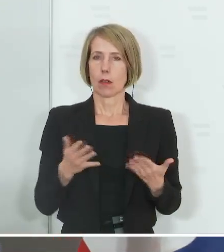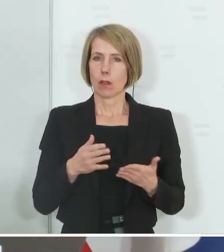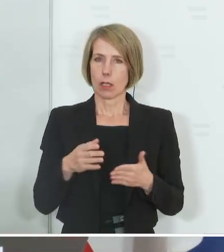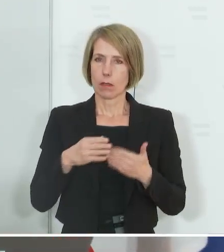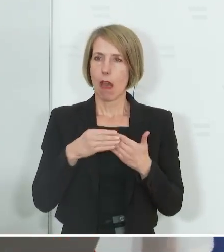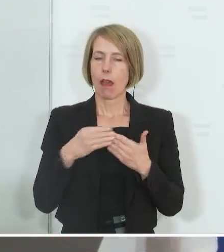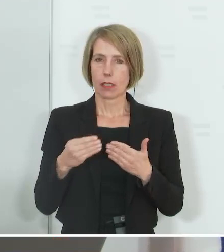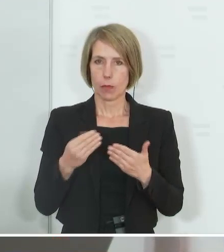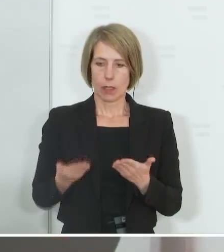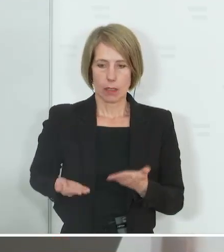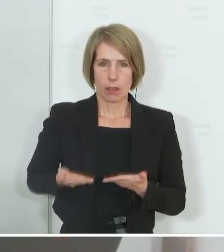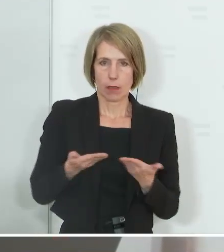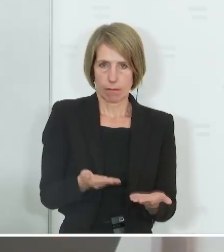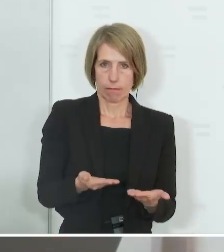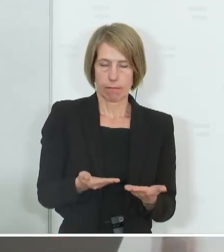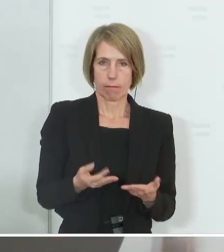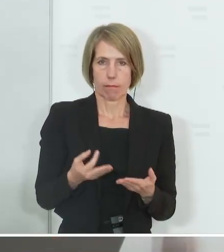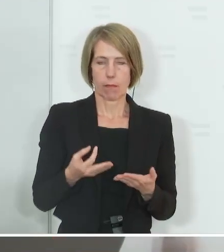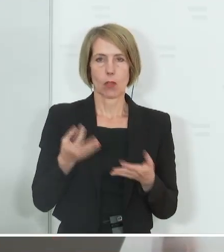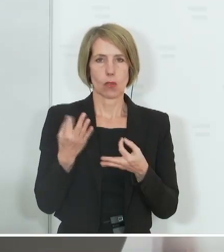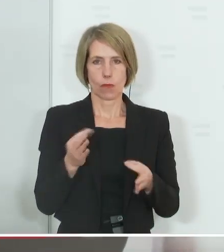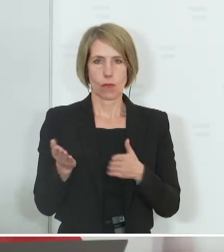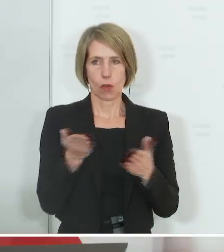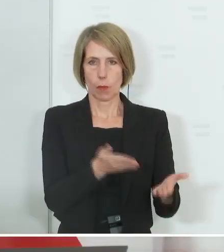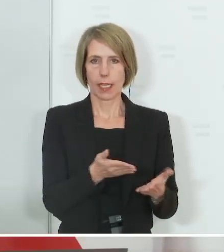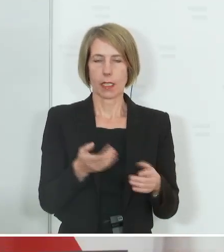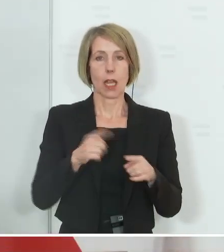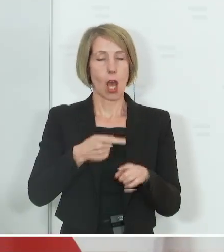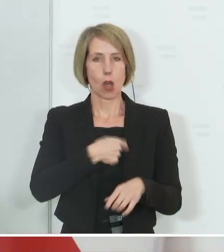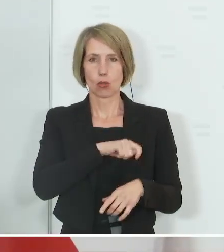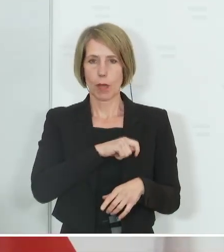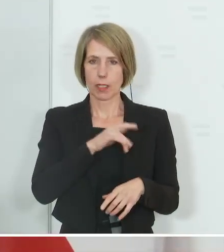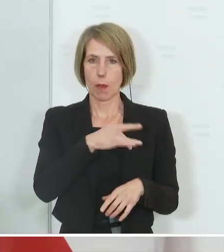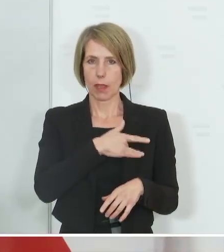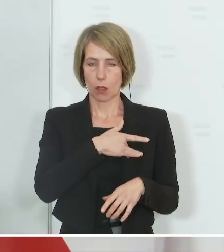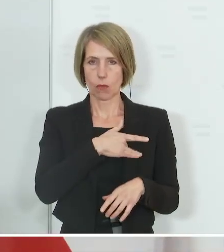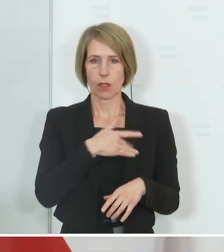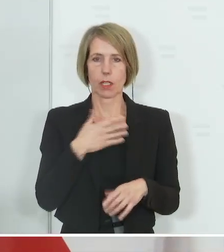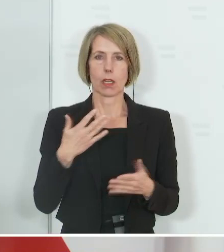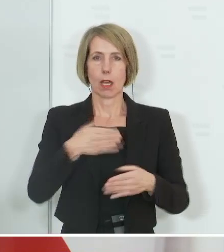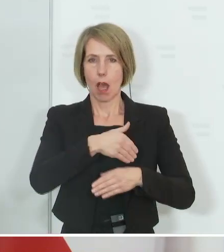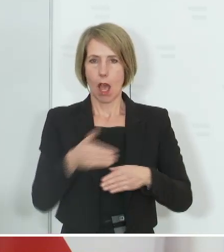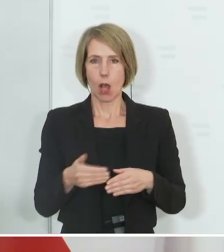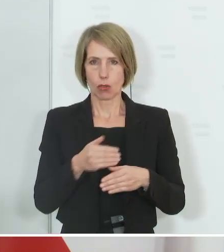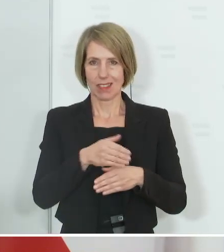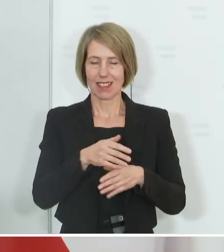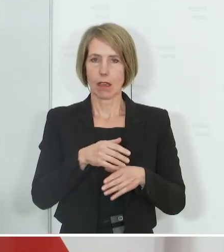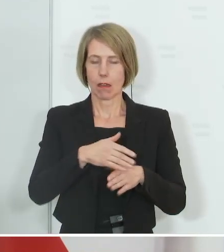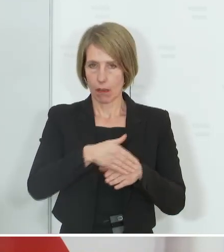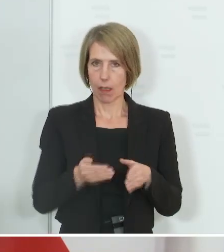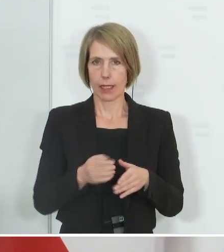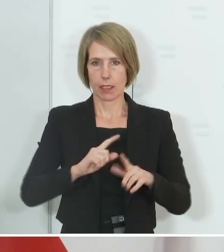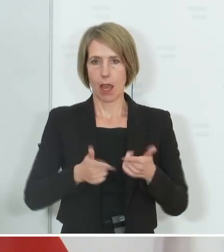Verfügung zu stellen. Auch Spanien ist betroffen als Außengrenzland von irregulärer Migration, wie man Möglichkeiten